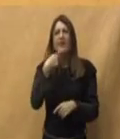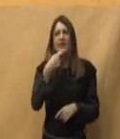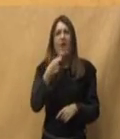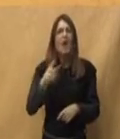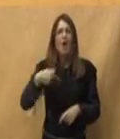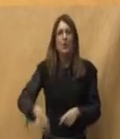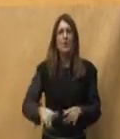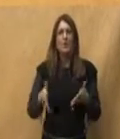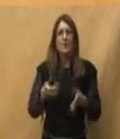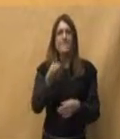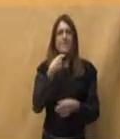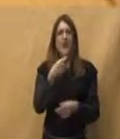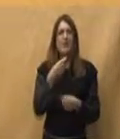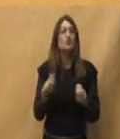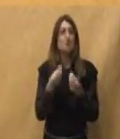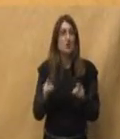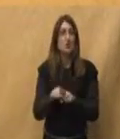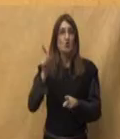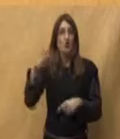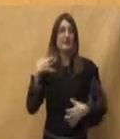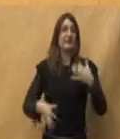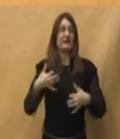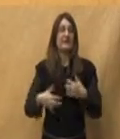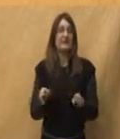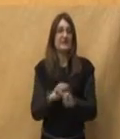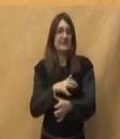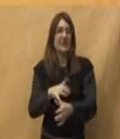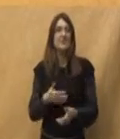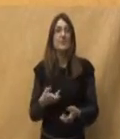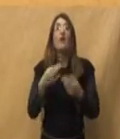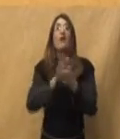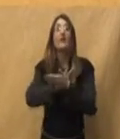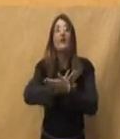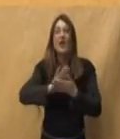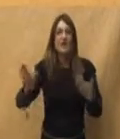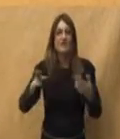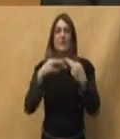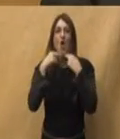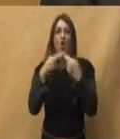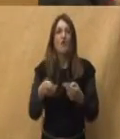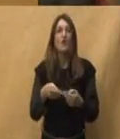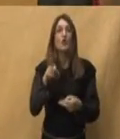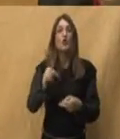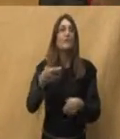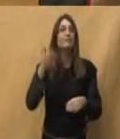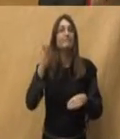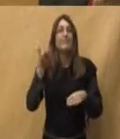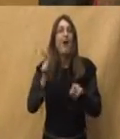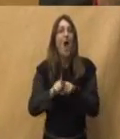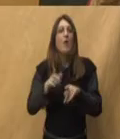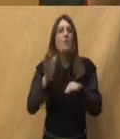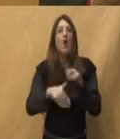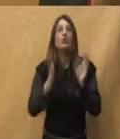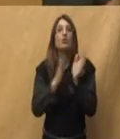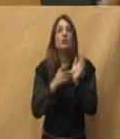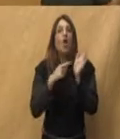jedemo, ili, a isto su stresni? Vrlo jednostavno. Odgovor je vrlo, vrlo prost i lijepi dokaz